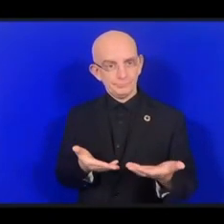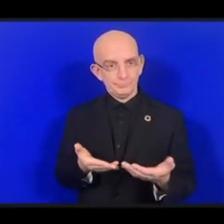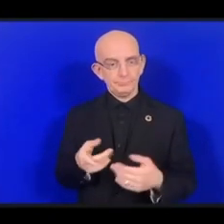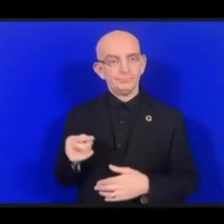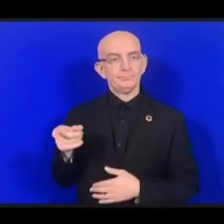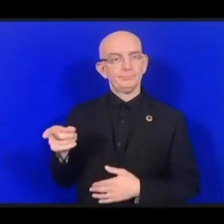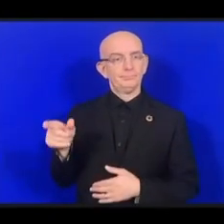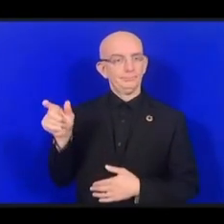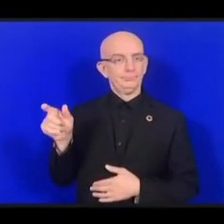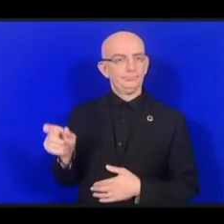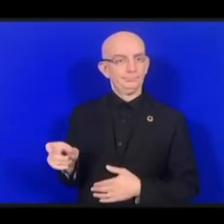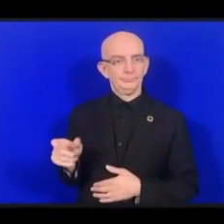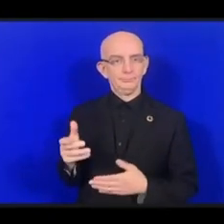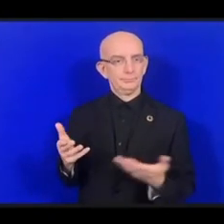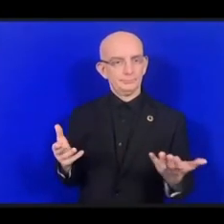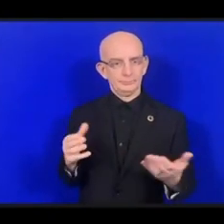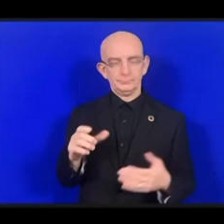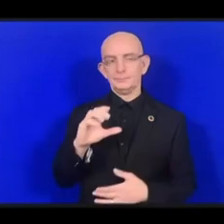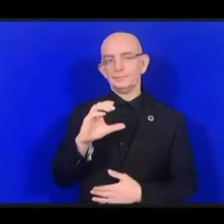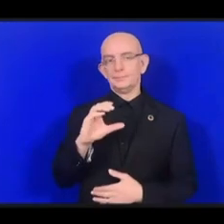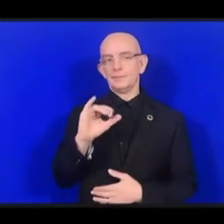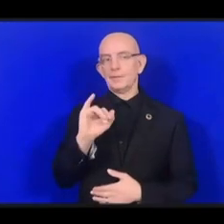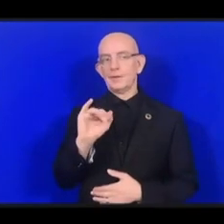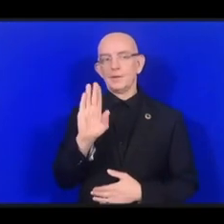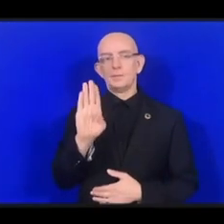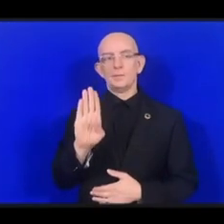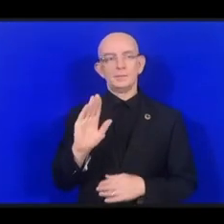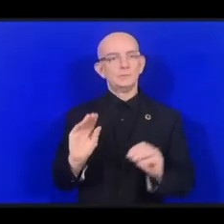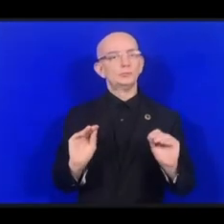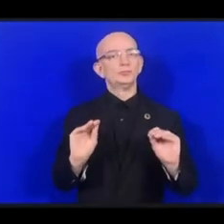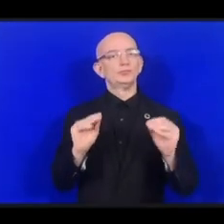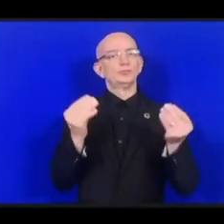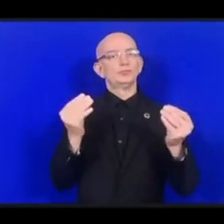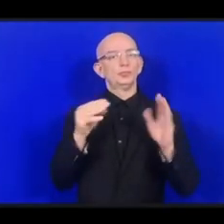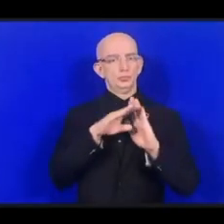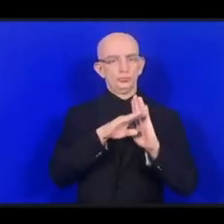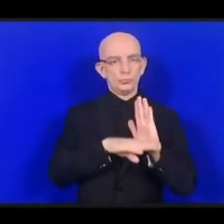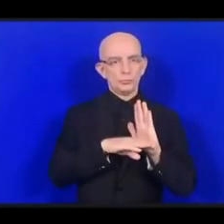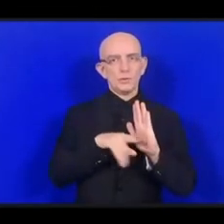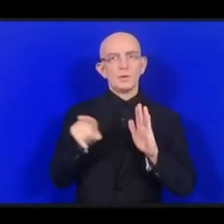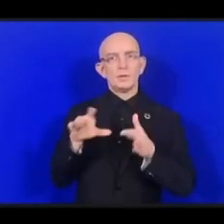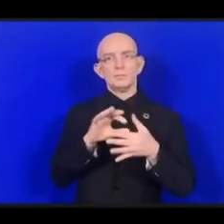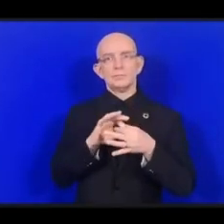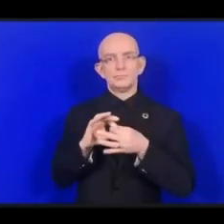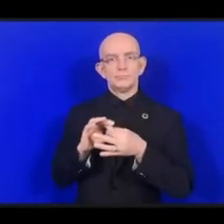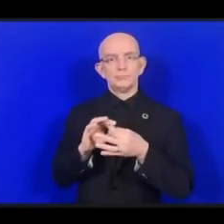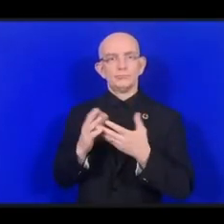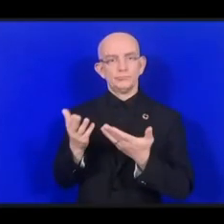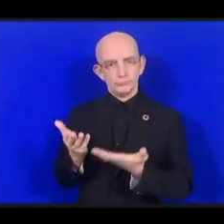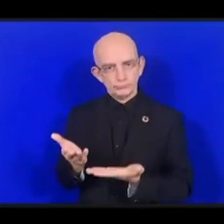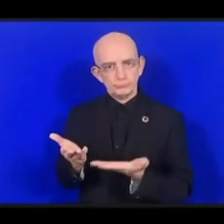الشباب سي جي اي واعطيها الكلمه تفضلي الى